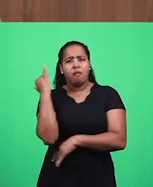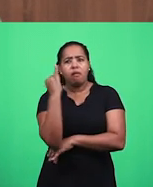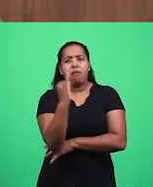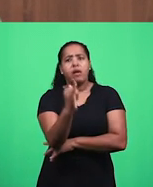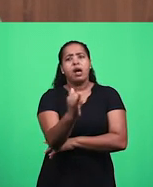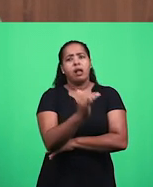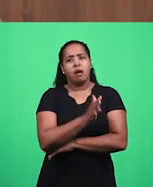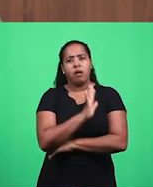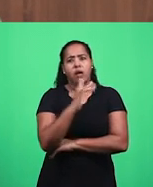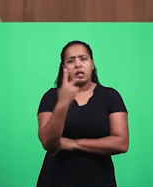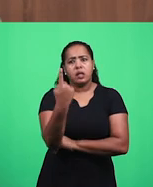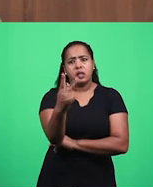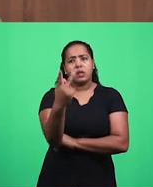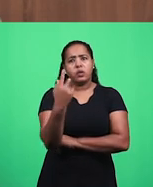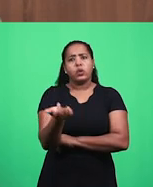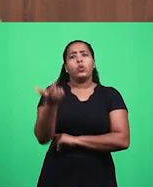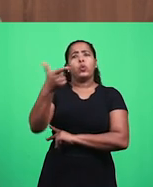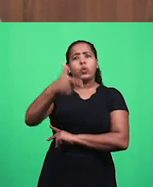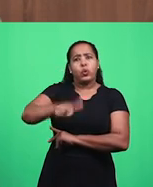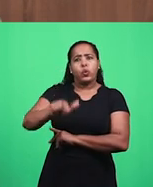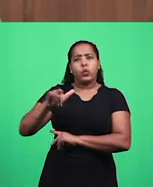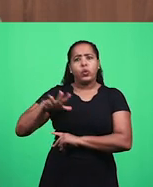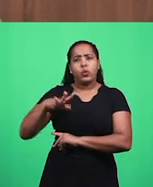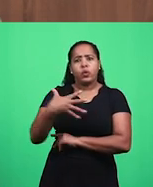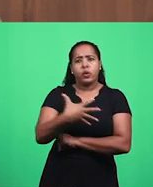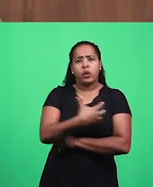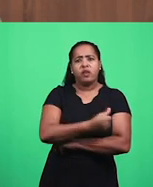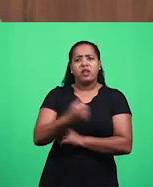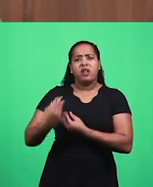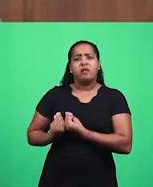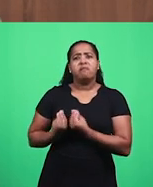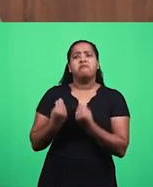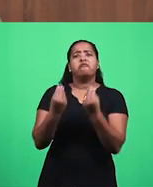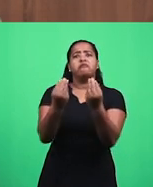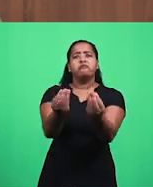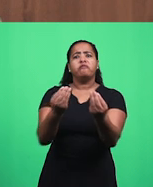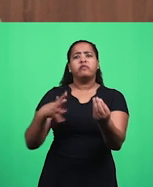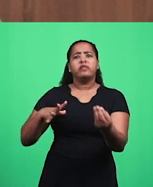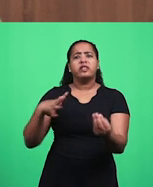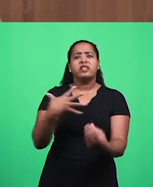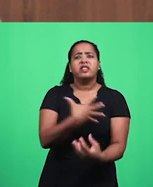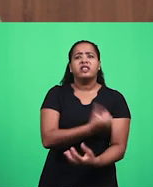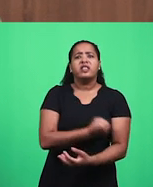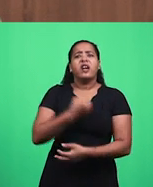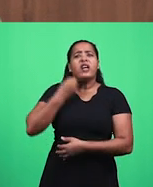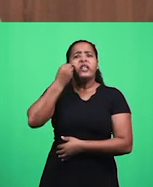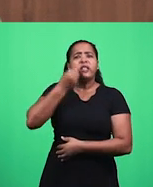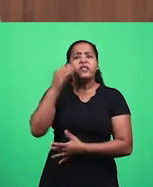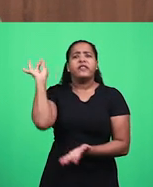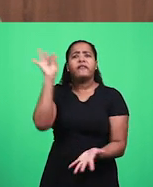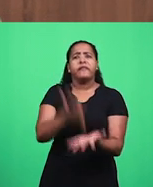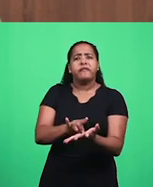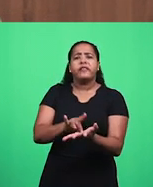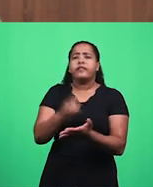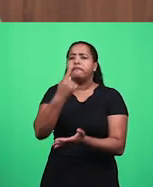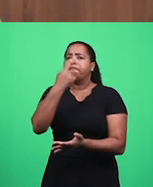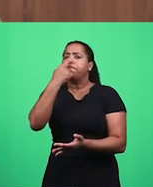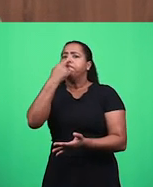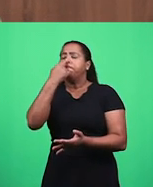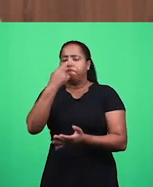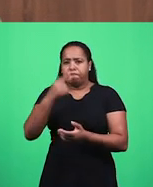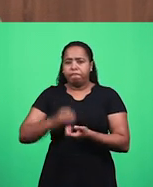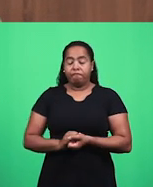рядом с тобой, чтобы говорить к тебе, чтобы обновить спасение, чтобы даровать тебе спасение, чтобы дать